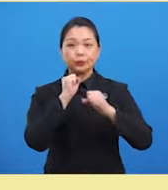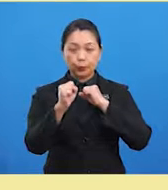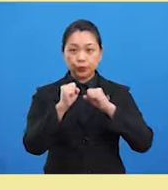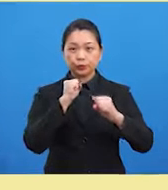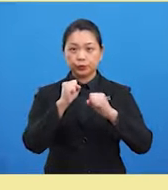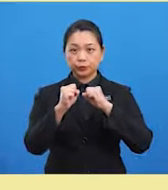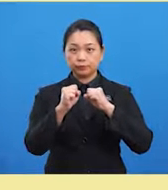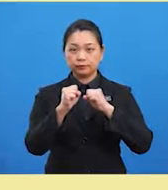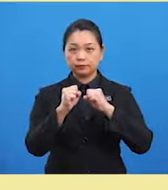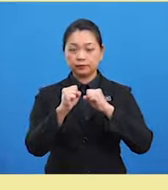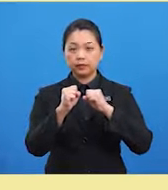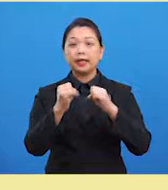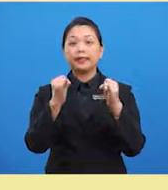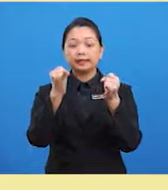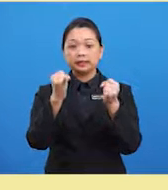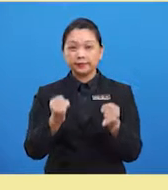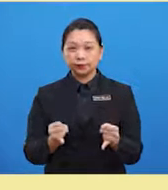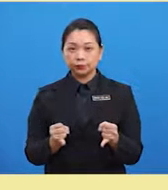sosial, individu,